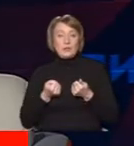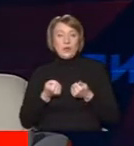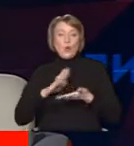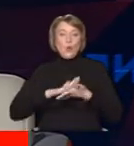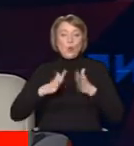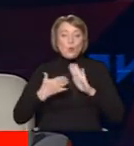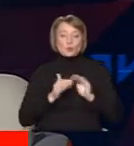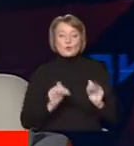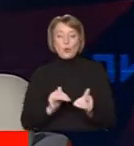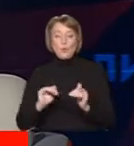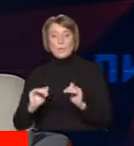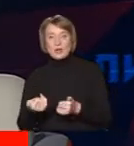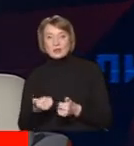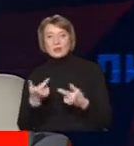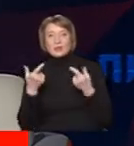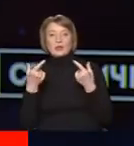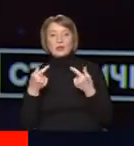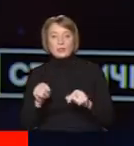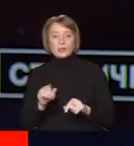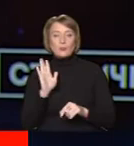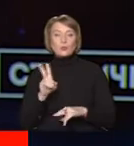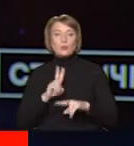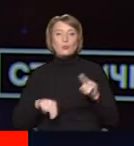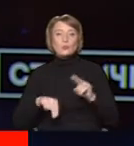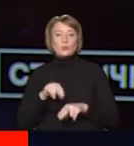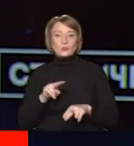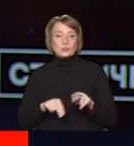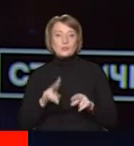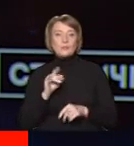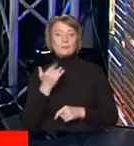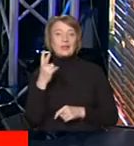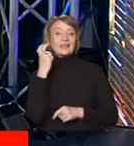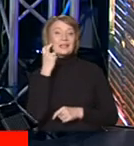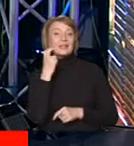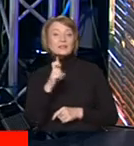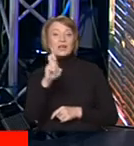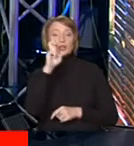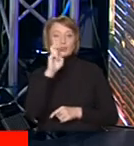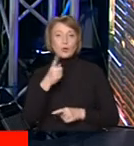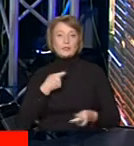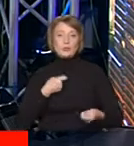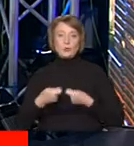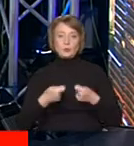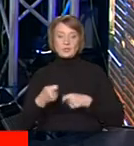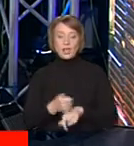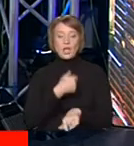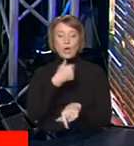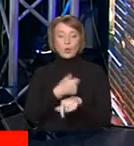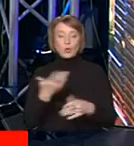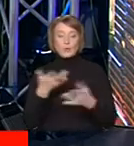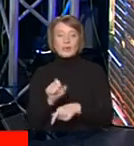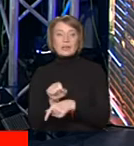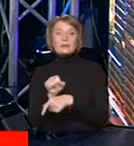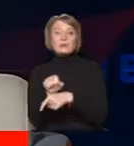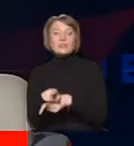які видаються ким? Департаментом містобудування і архітектури Київської міської державної адміністрації. Голову якого призначає міський